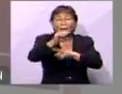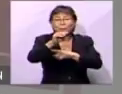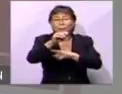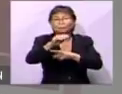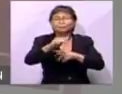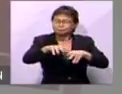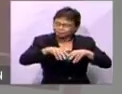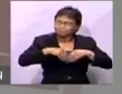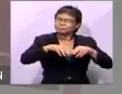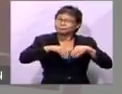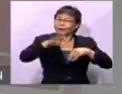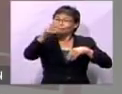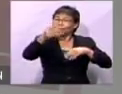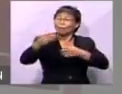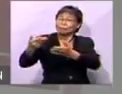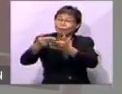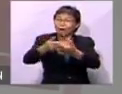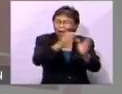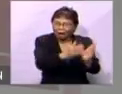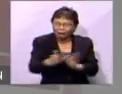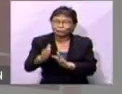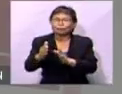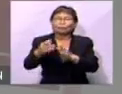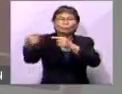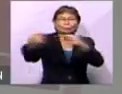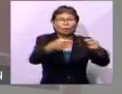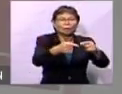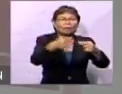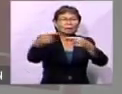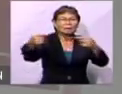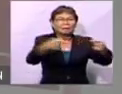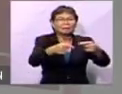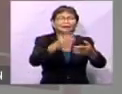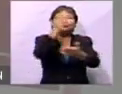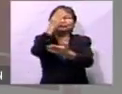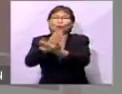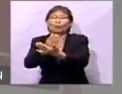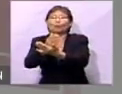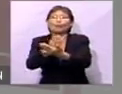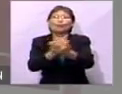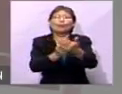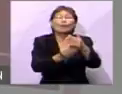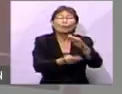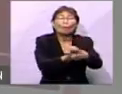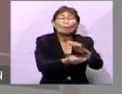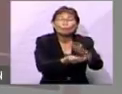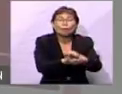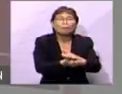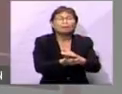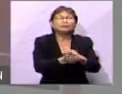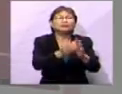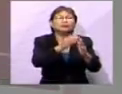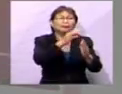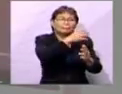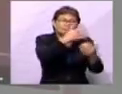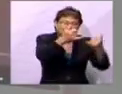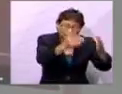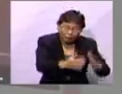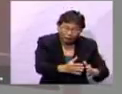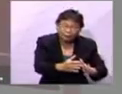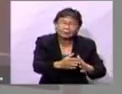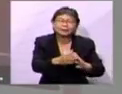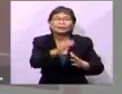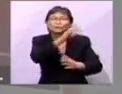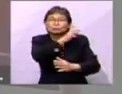untuk memastikan gejala mengatur perlawanan dalam Liga M di Banteras. Ini termasuk menguatkuasakan pemain, pegawai pasukan